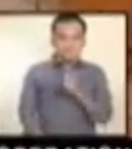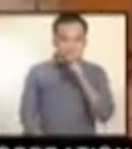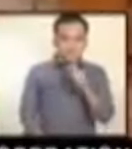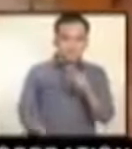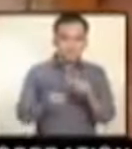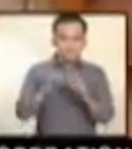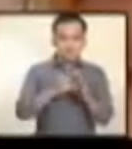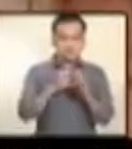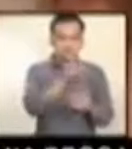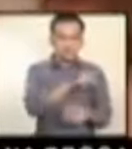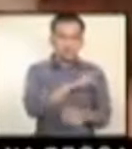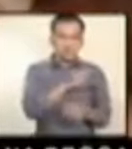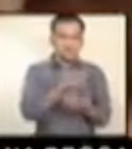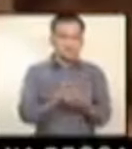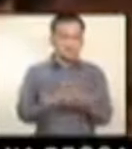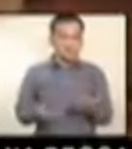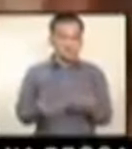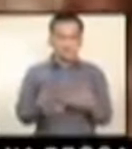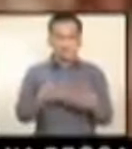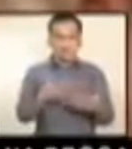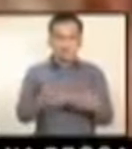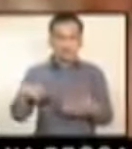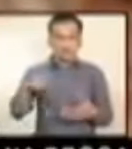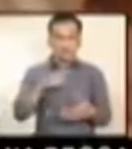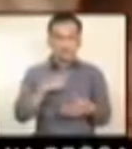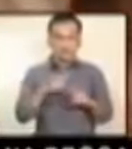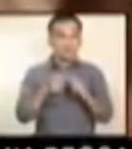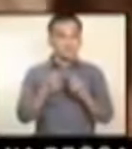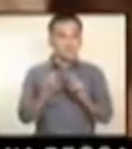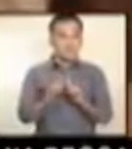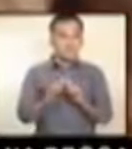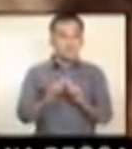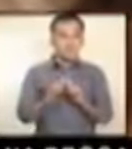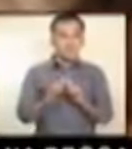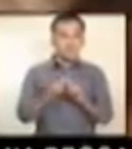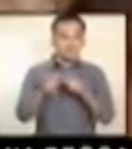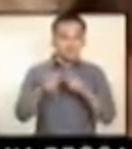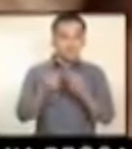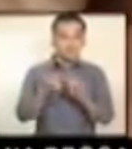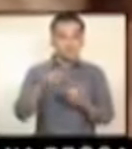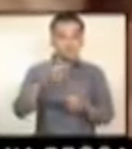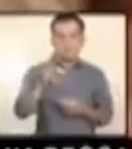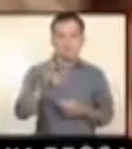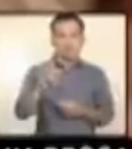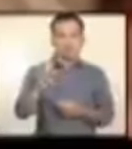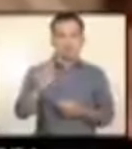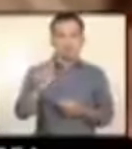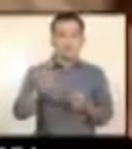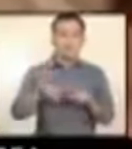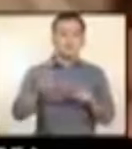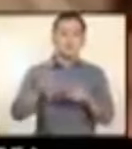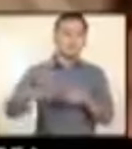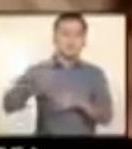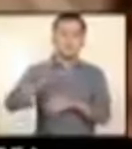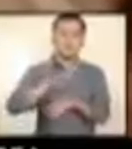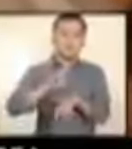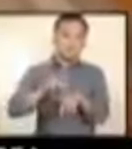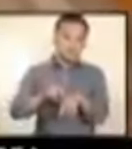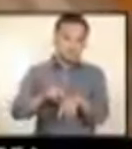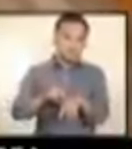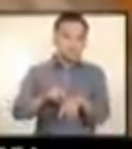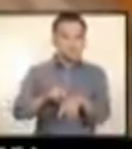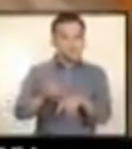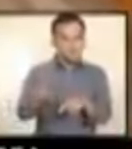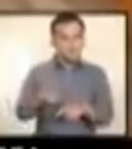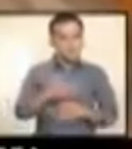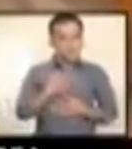a personal thing and it's not just even for our team, yung team ng Marosa, kundi sa buong Pilipinas. And so, kaya